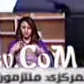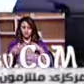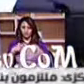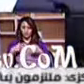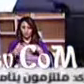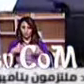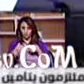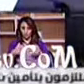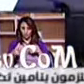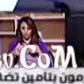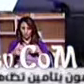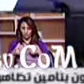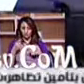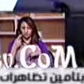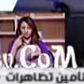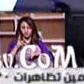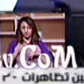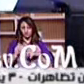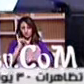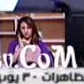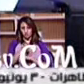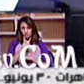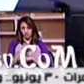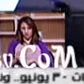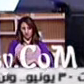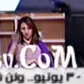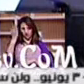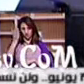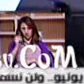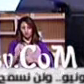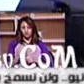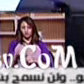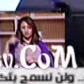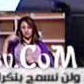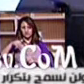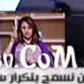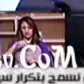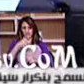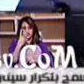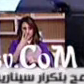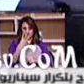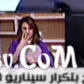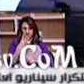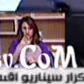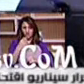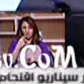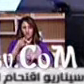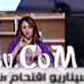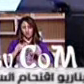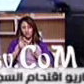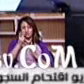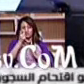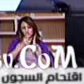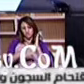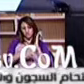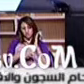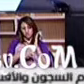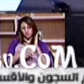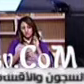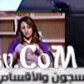30 يونيا هيكون معانا فيها ابو ادم ادمن صفحه كلنا 6 ابريل عمرو كامل ادمن صفحه نبض الاخوان استاذ جمال